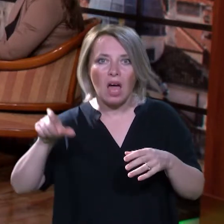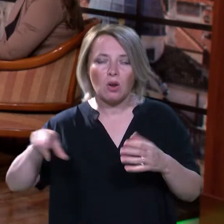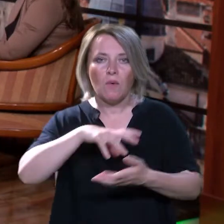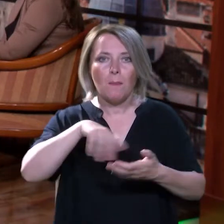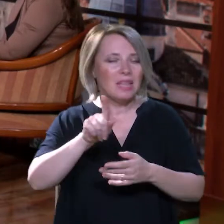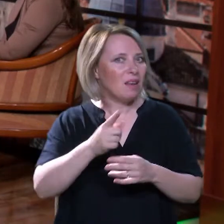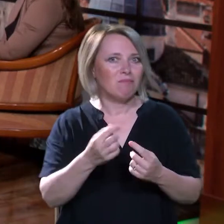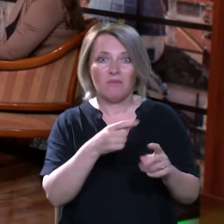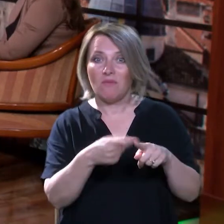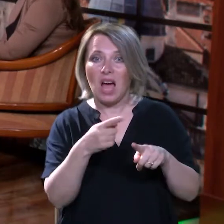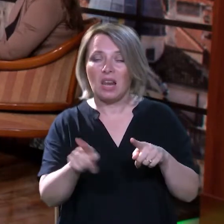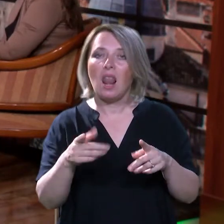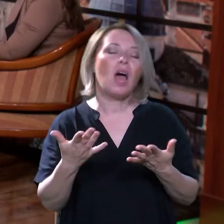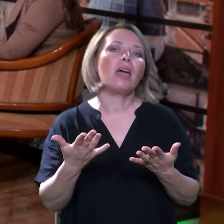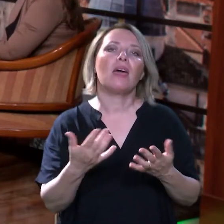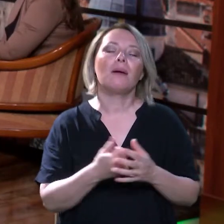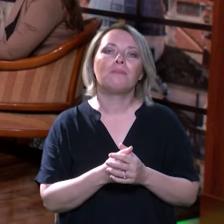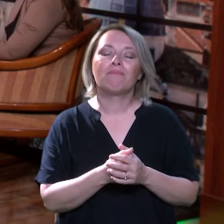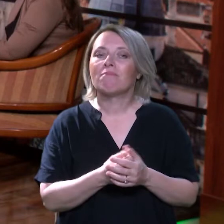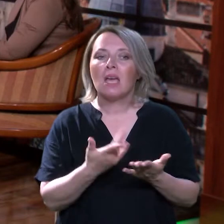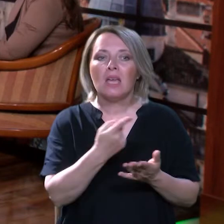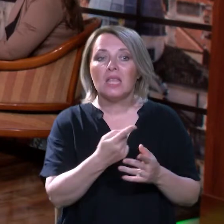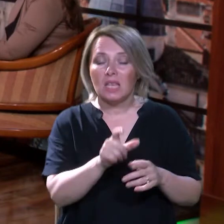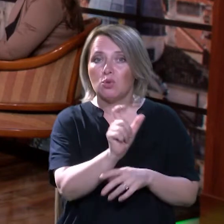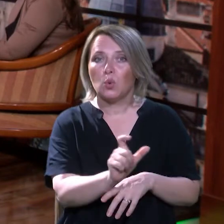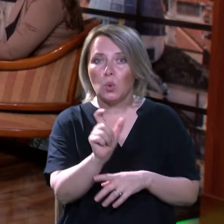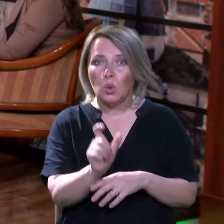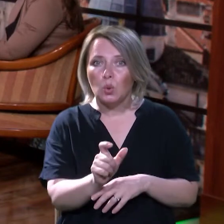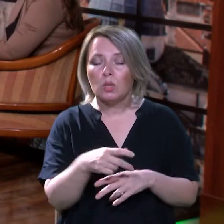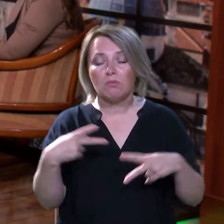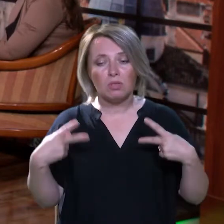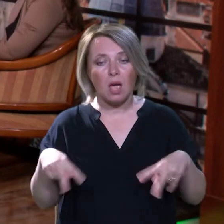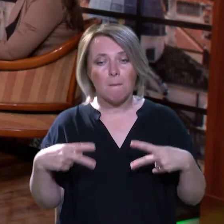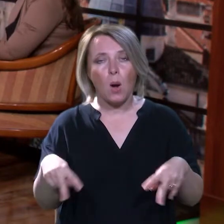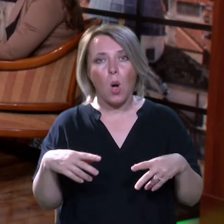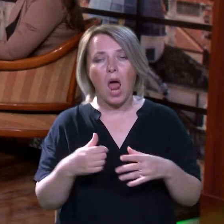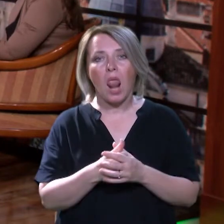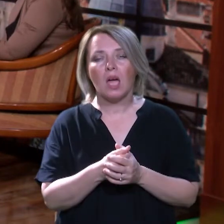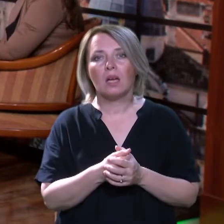preporučavala, stigmatizirala se u jednom periodu i tako da su ti ljudi se možda i bojali